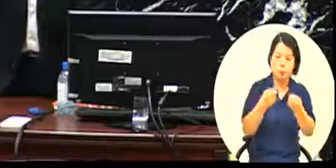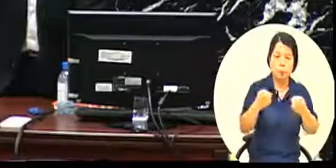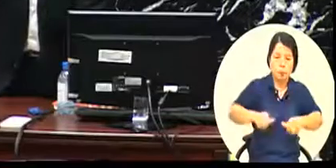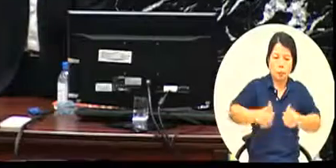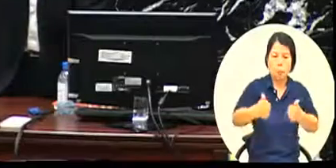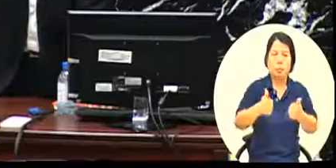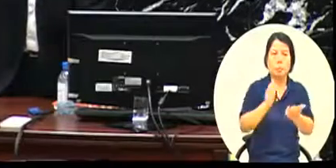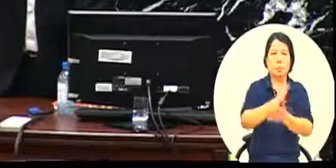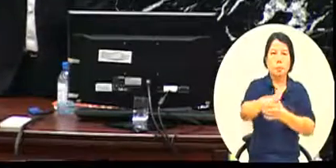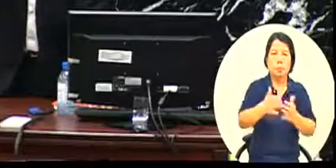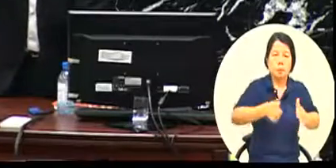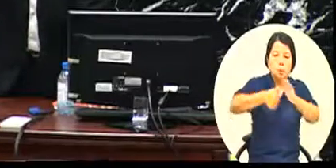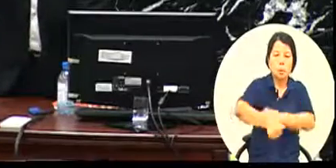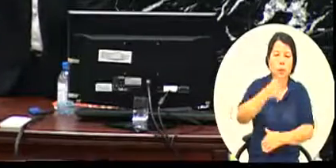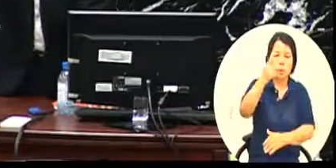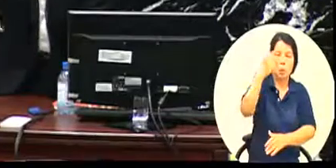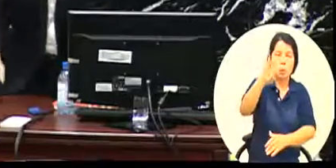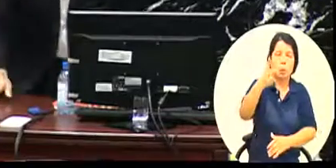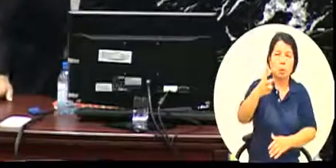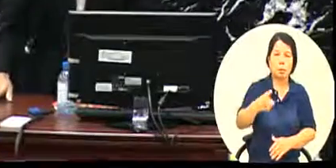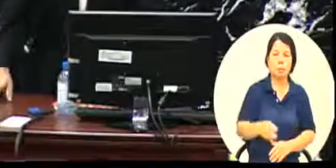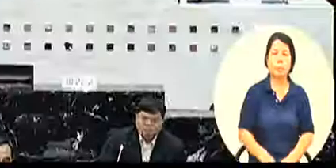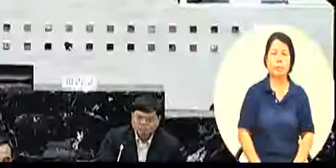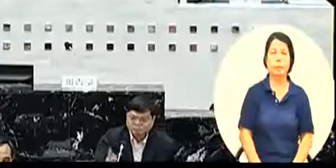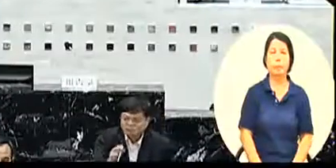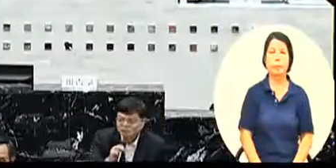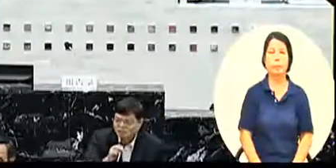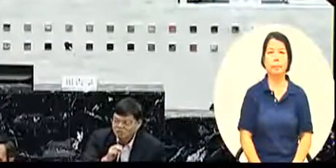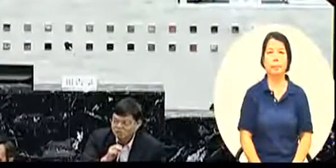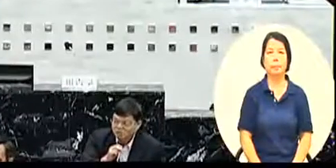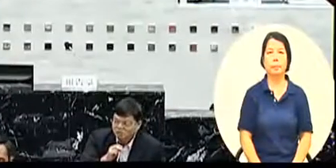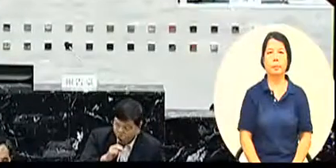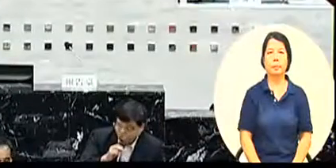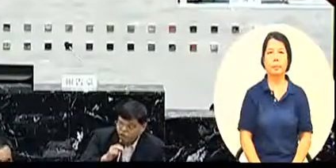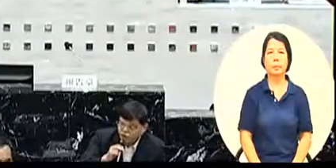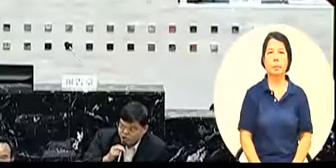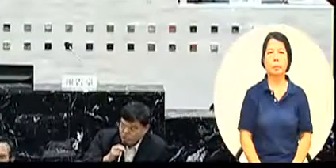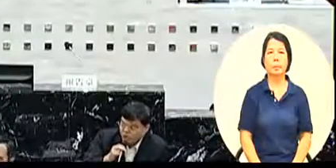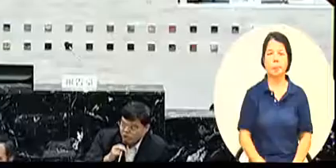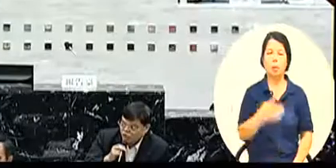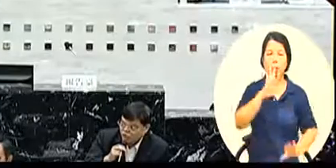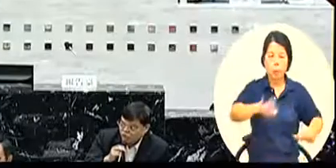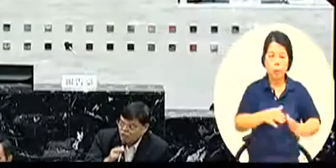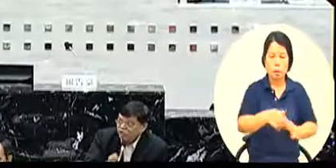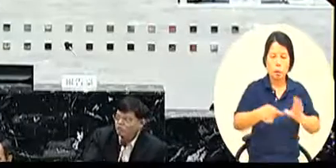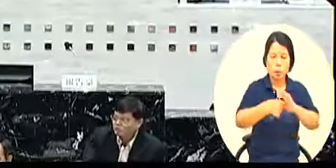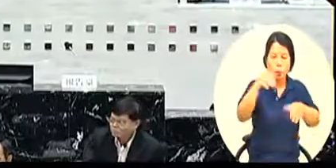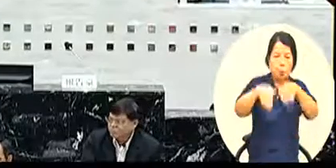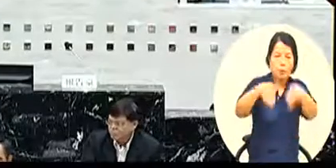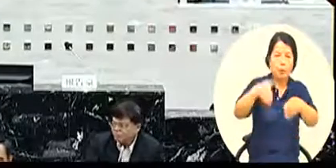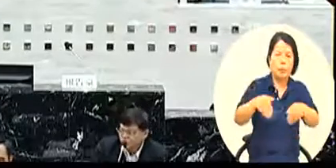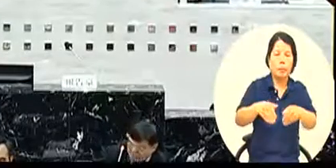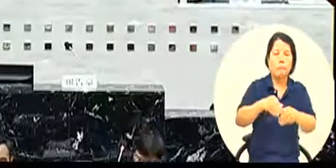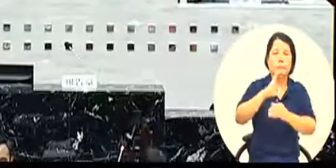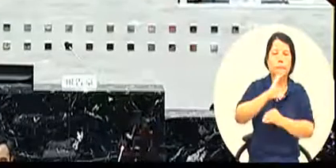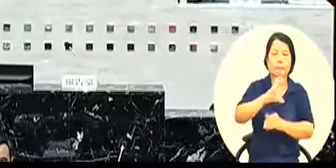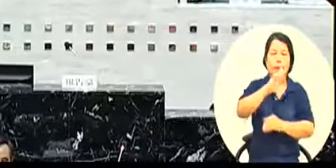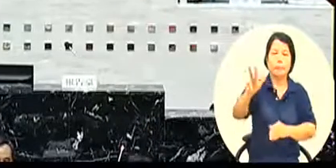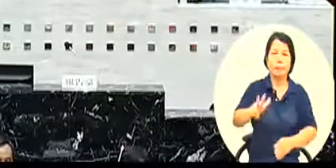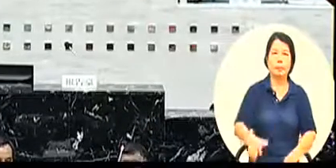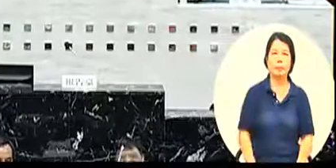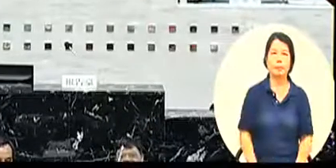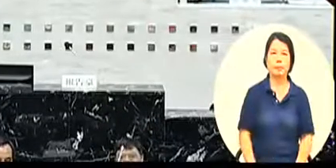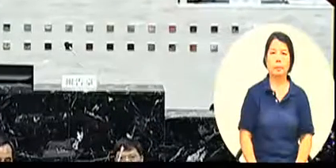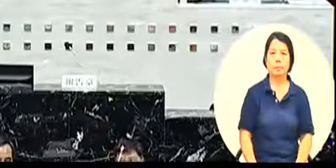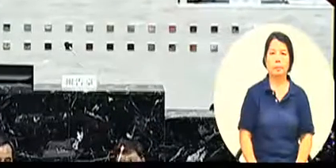以直接进入二读。以上。 是表决的方式吗？ 对，决议就是要表决。对对对。 所以是